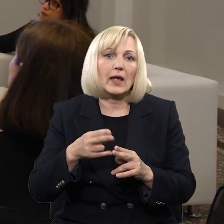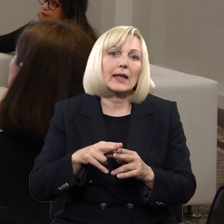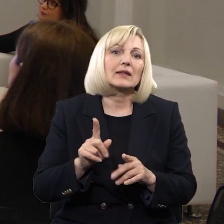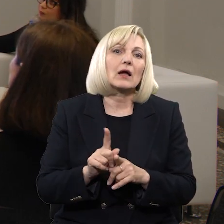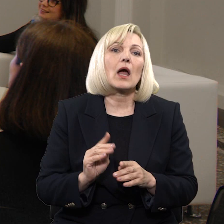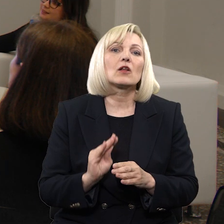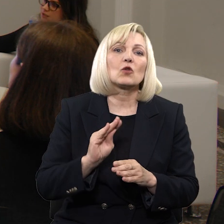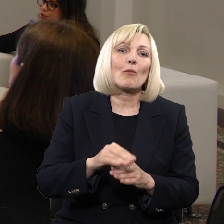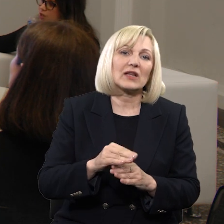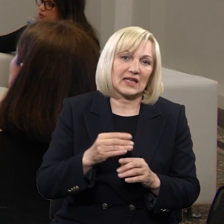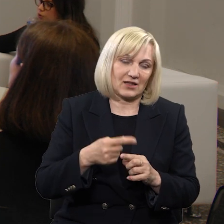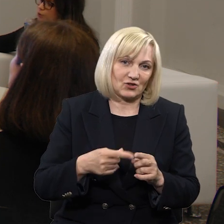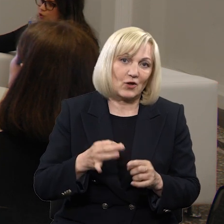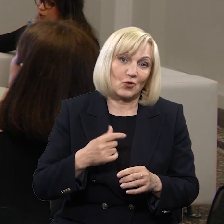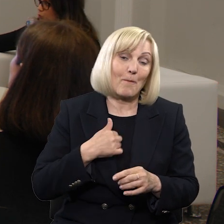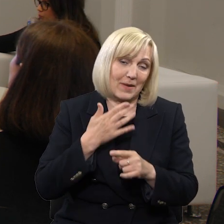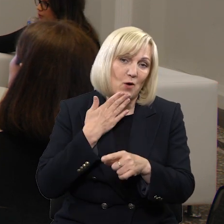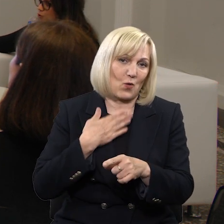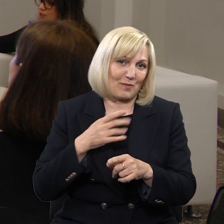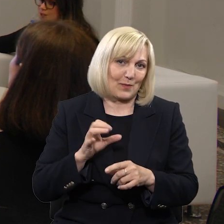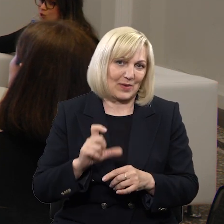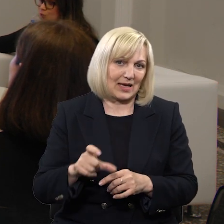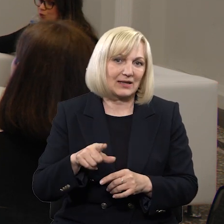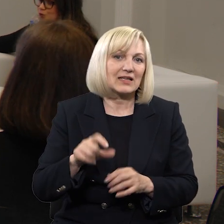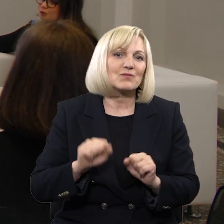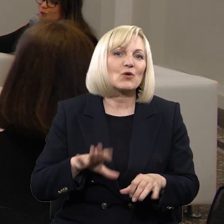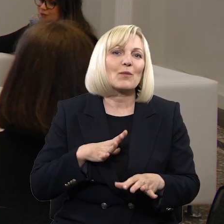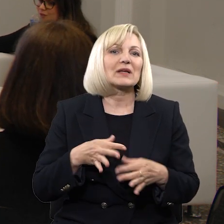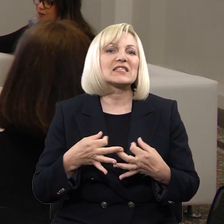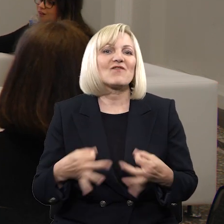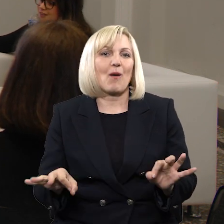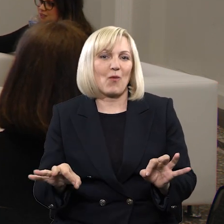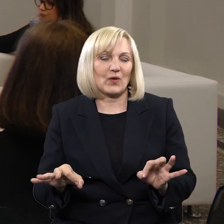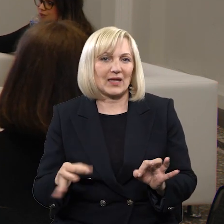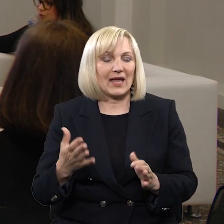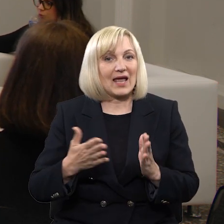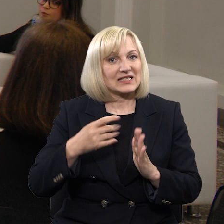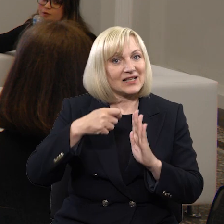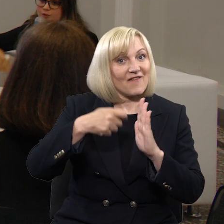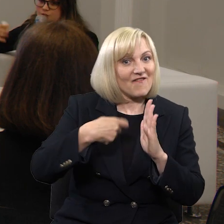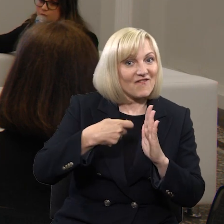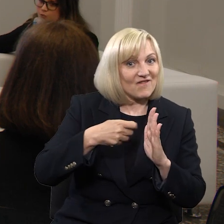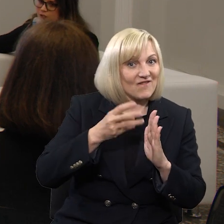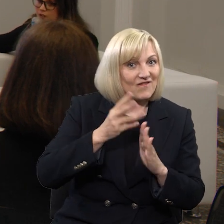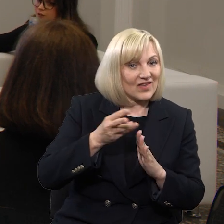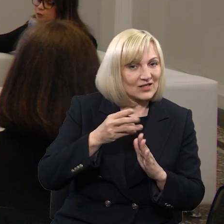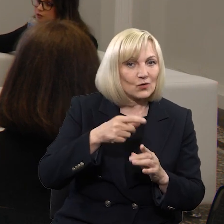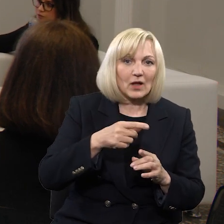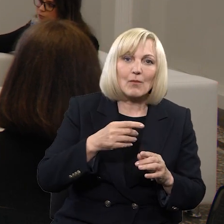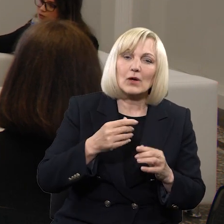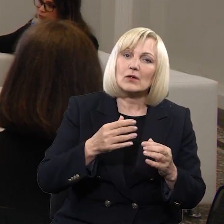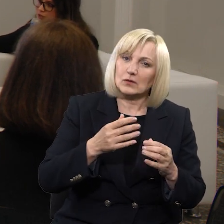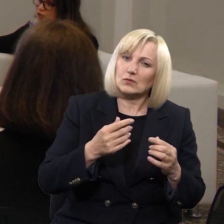такая дополнительная часть но мы очень их любим потому что здесь можно быть чуть свободней Если вы видео Эрмитаж музей